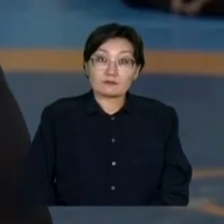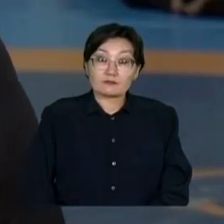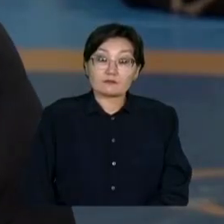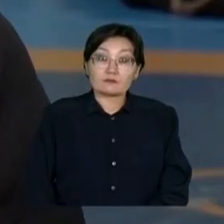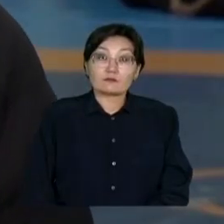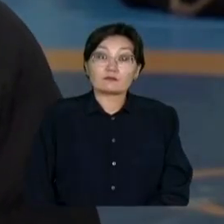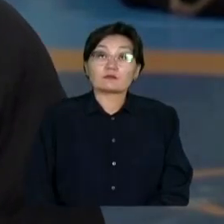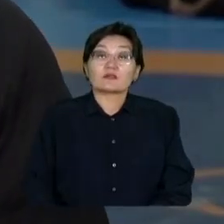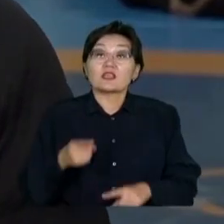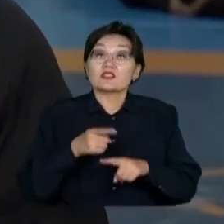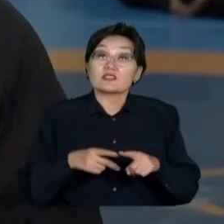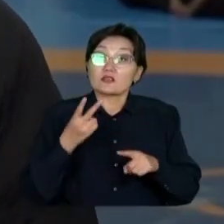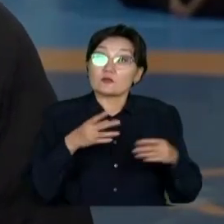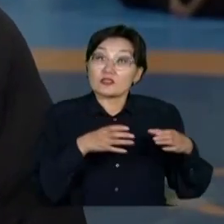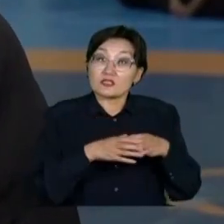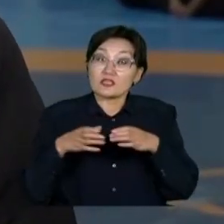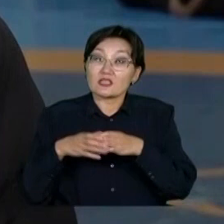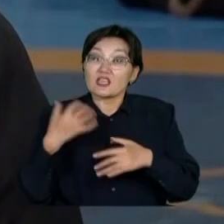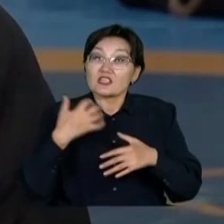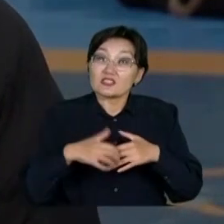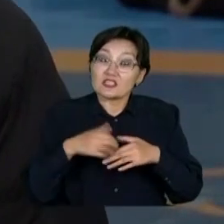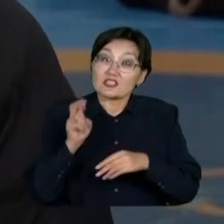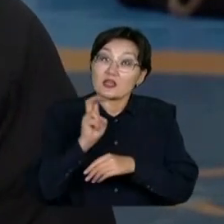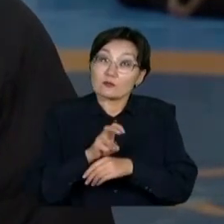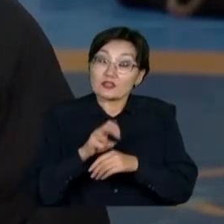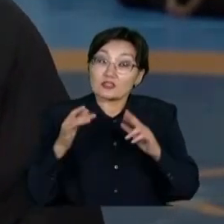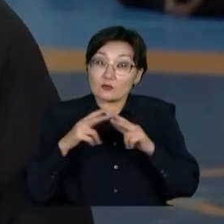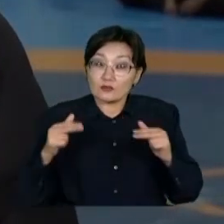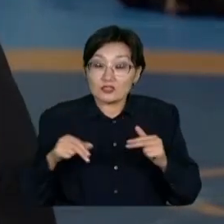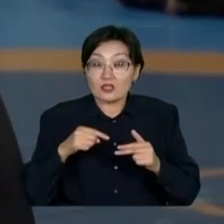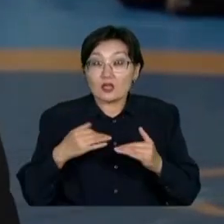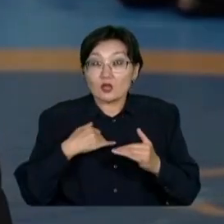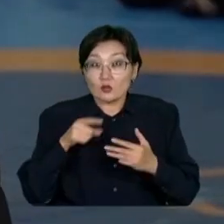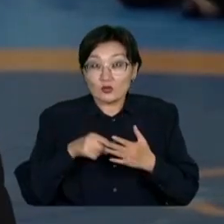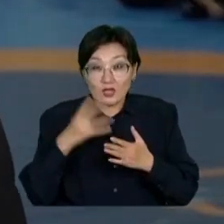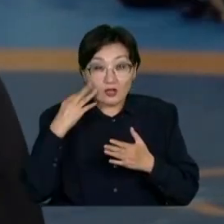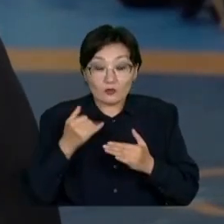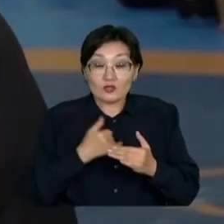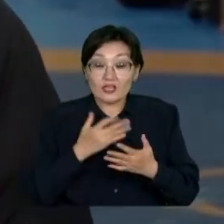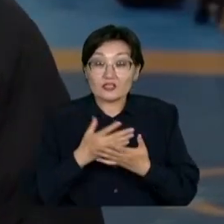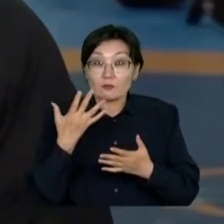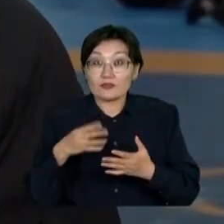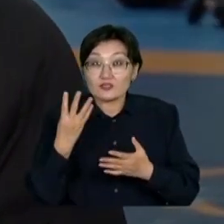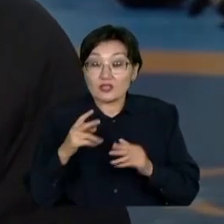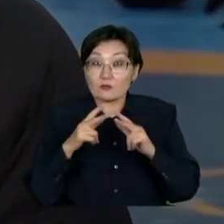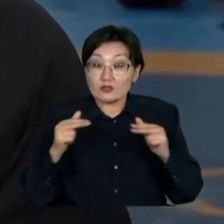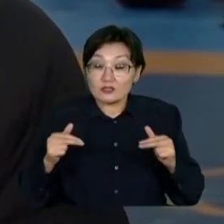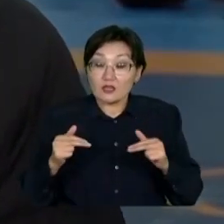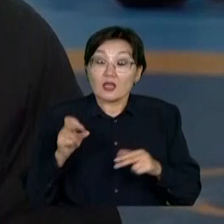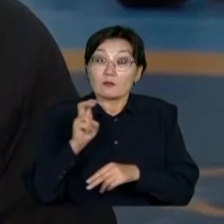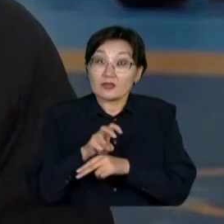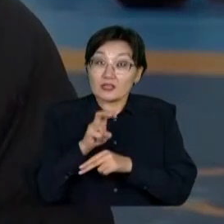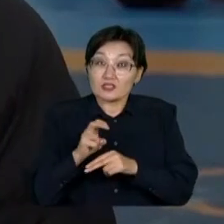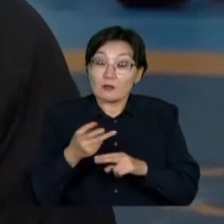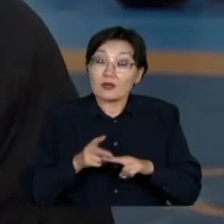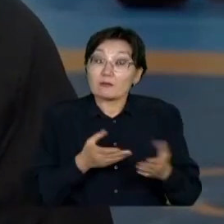Делим на две категории. Это среди джамаата мечети, то есть в городе Алматы у нас есть 54 мечети. Всех прихожан мечети мы пригласили на данный